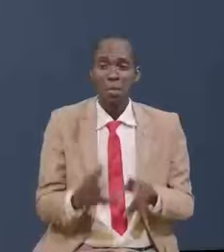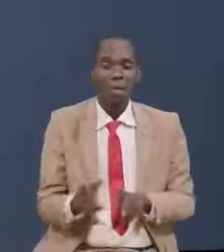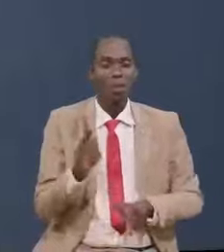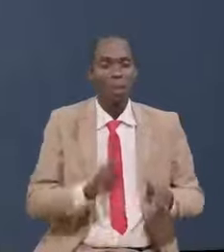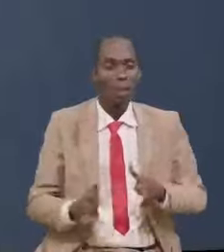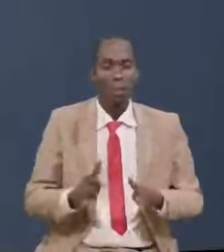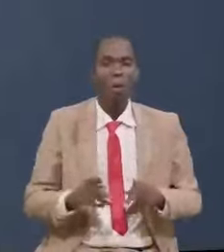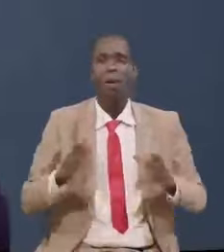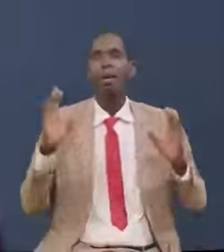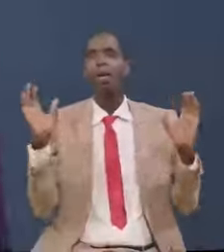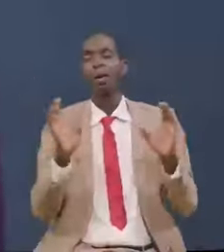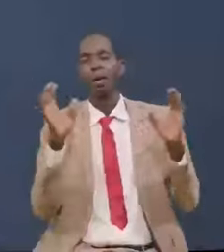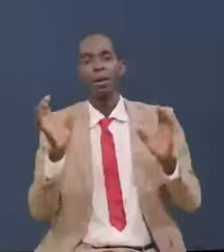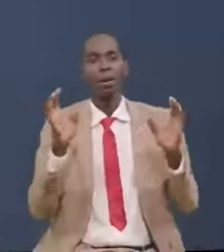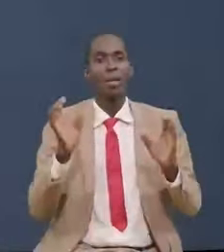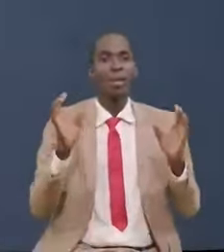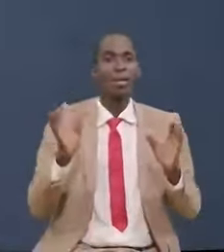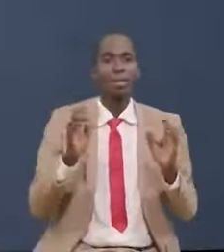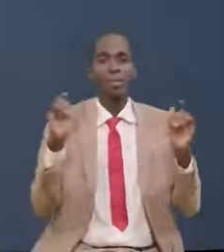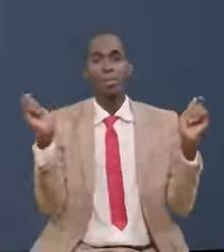Beaucoup célèbrent la Noël,